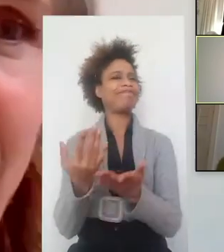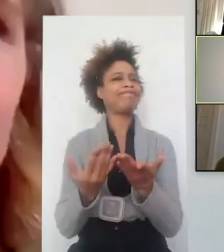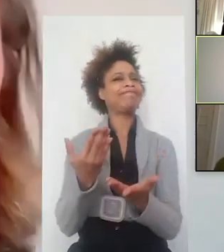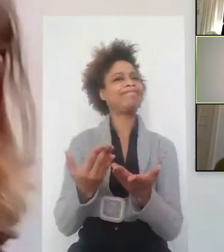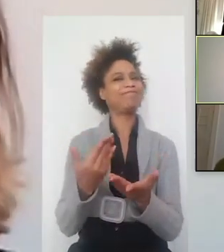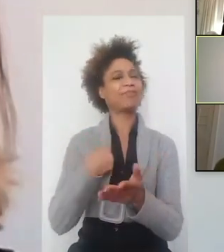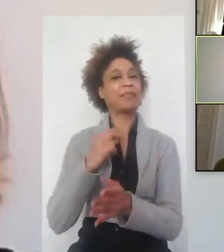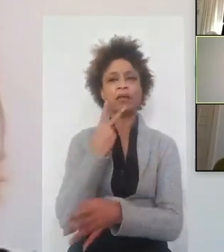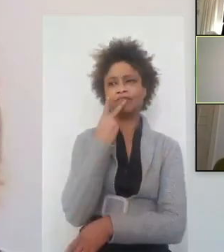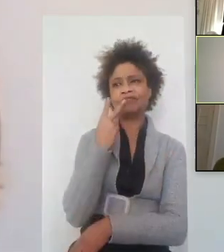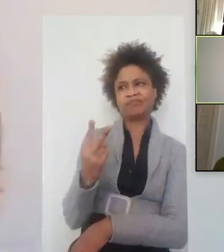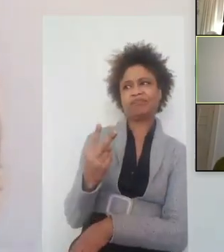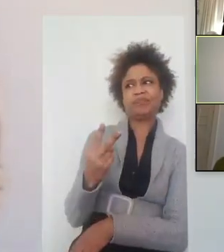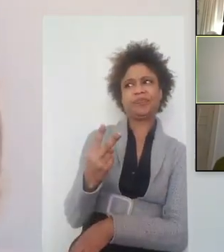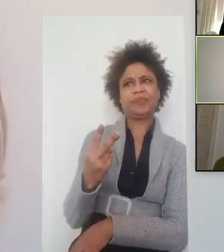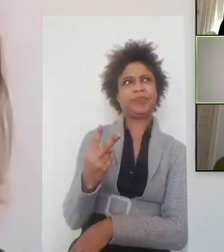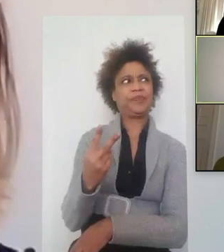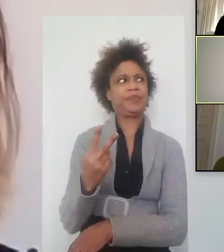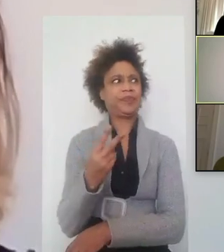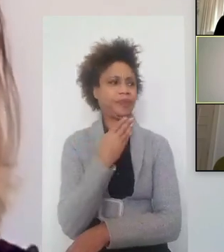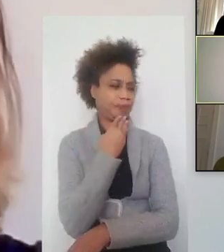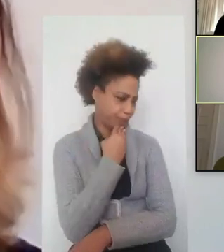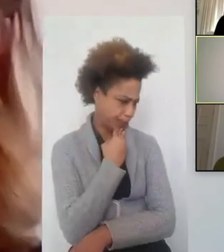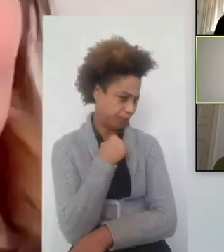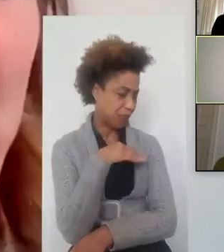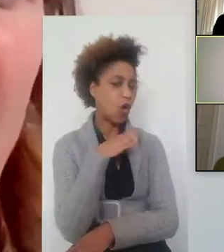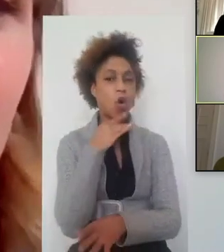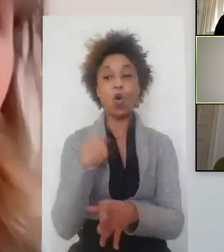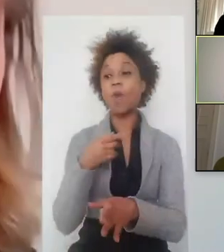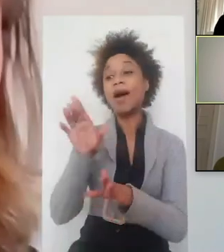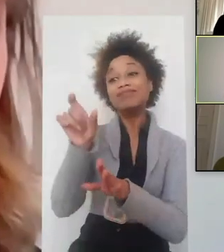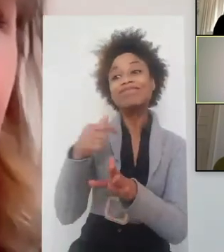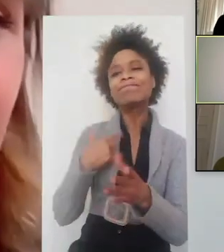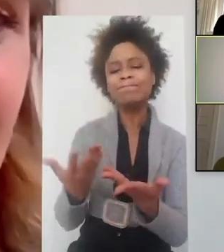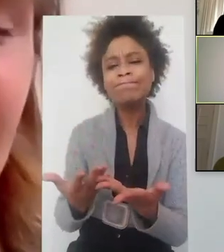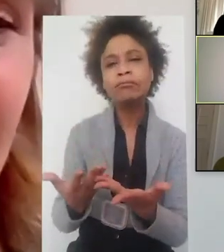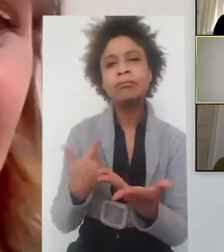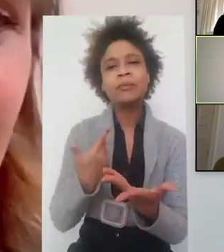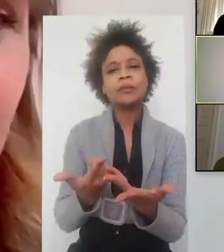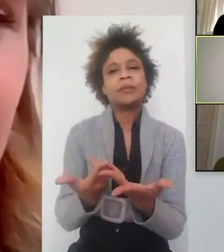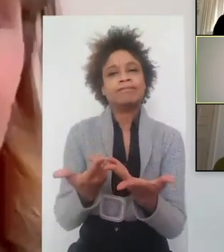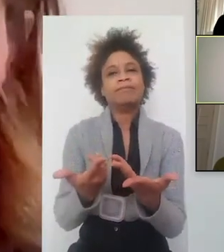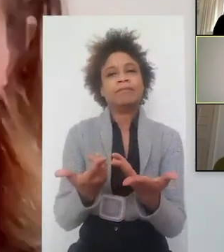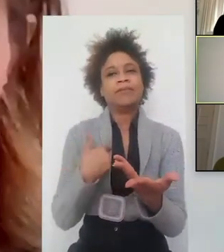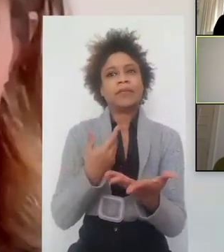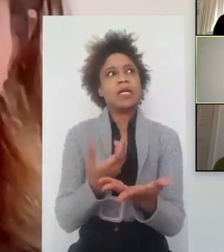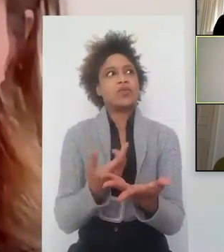buitenland kijk ik heel veel naar bijvoorbeeld Amerika, waar ze in de musea al een stuk langer bezig zijn dan in